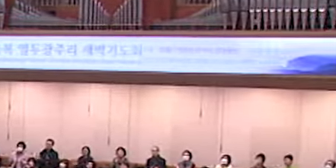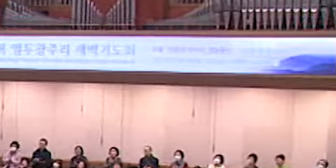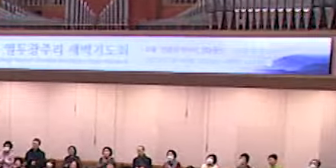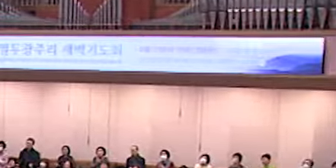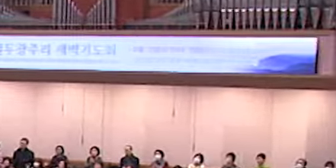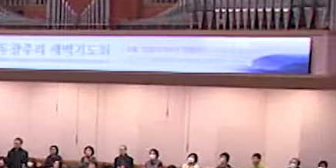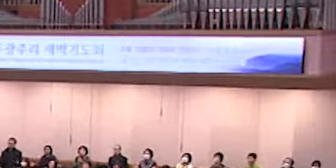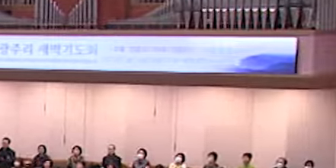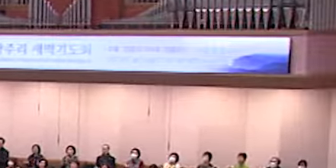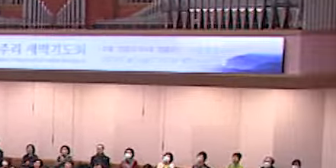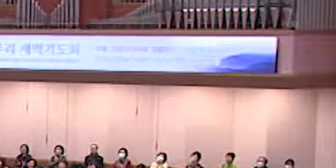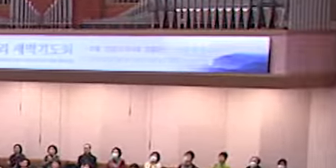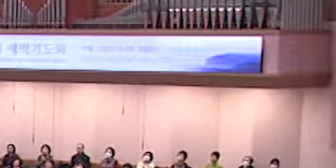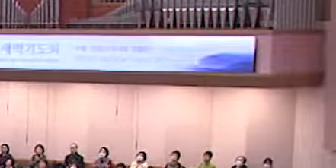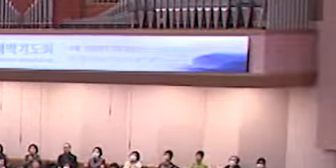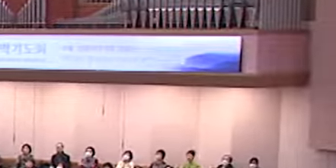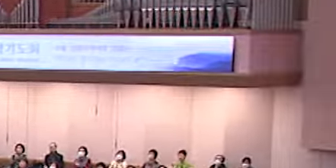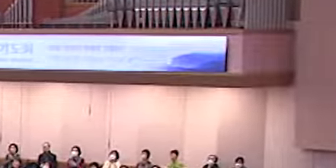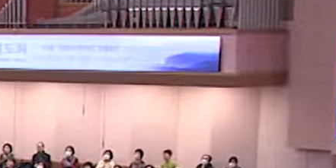성령의 불로